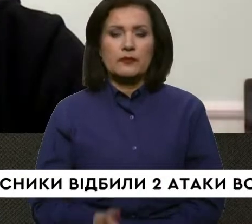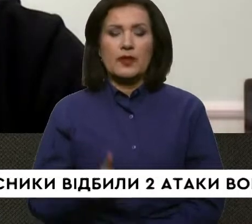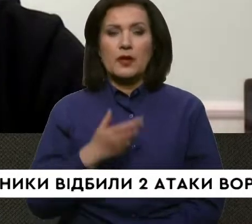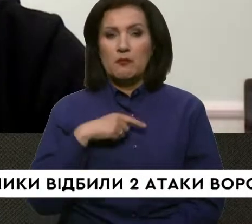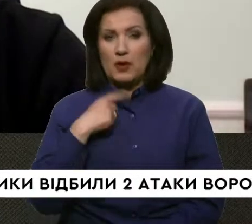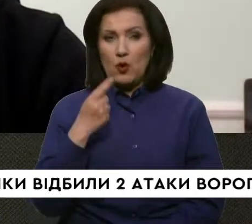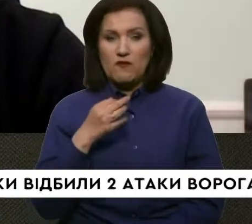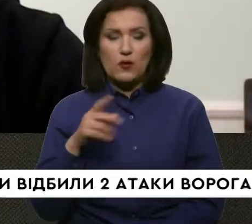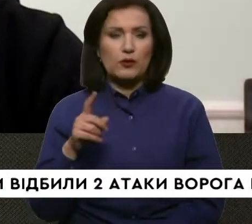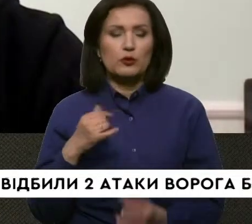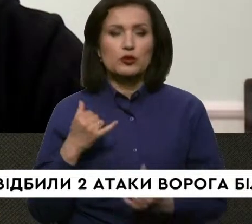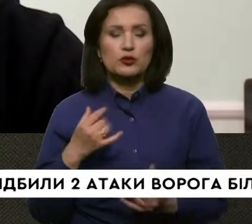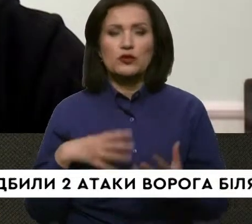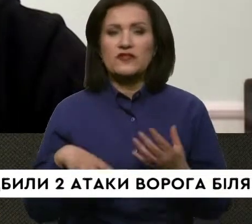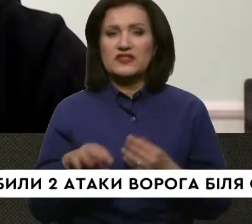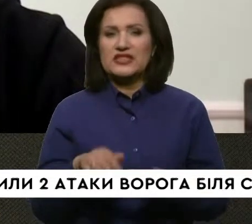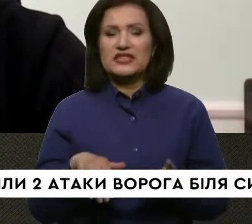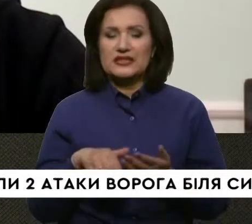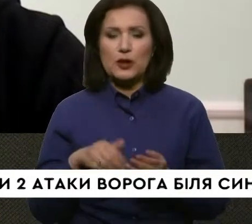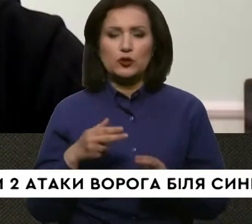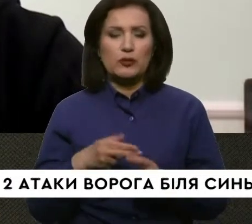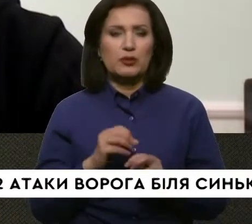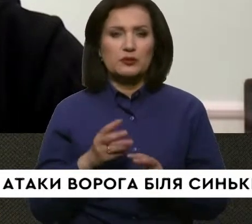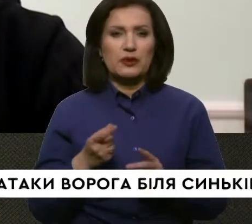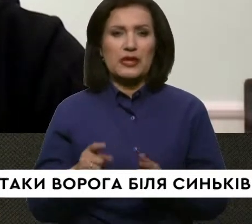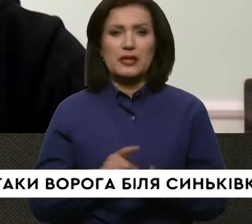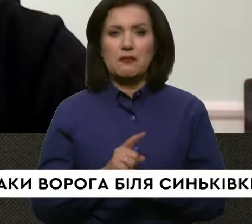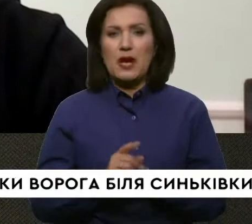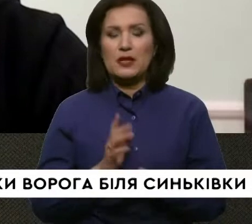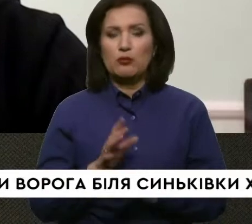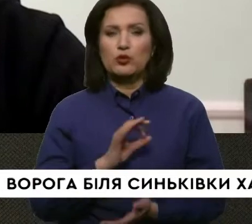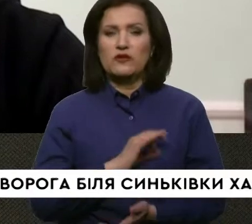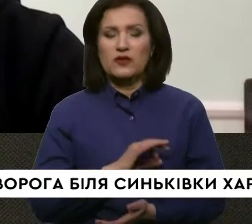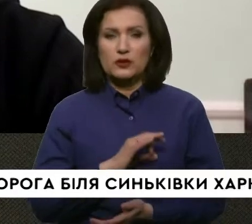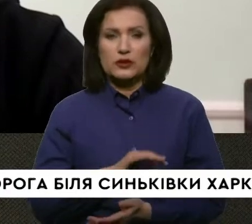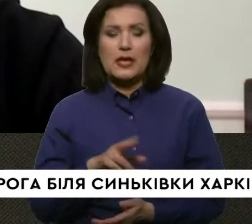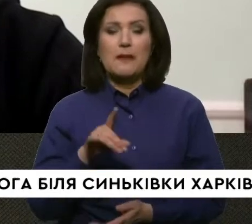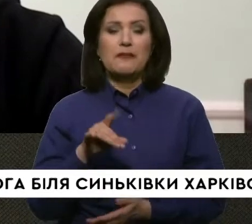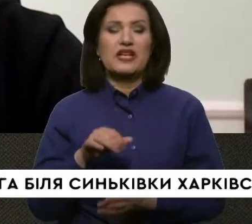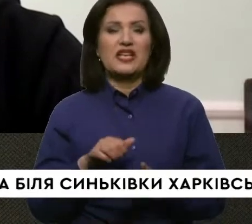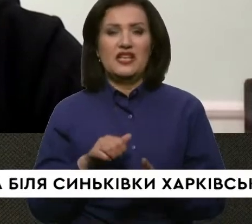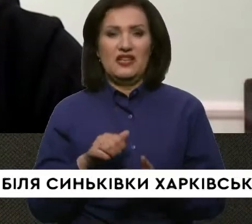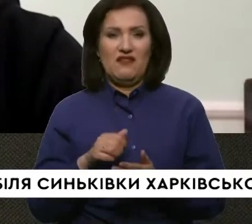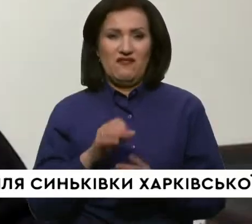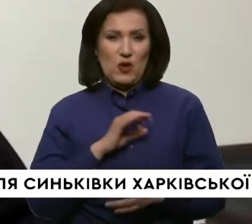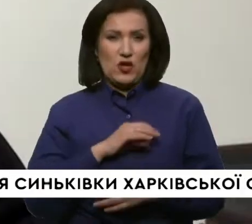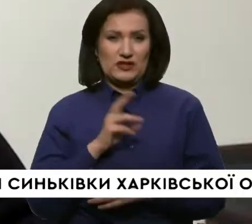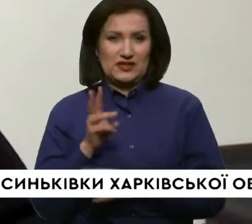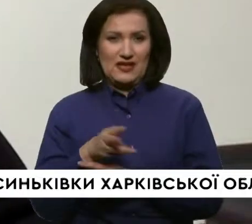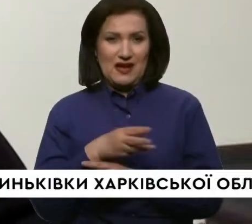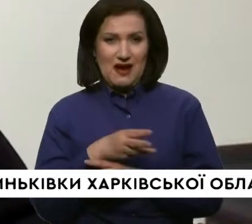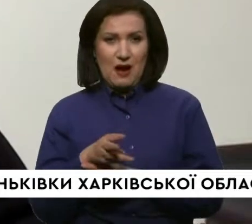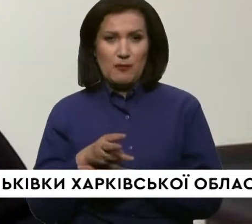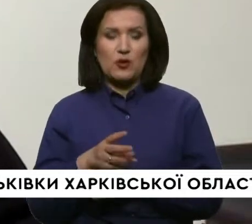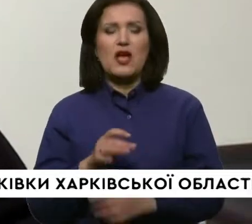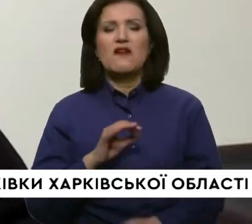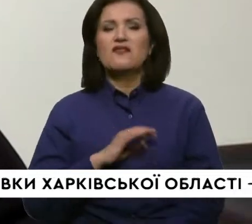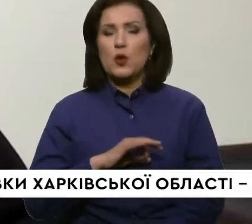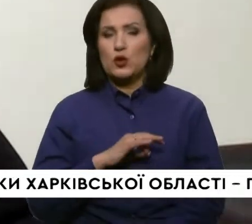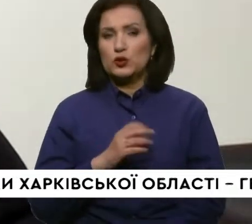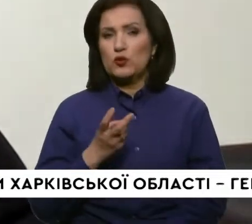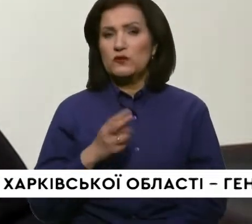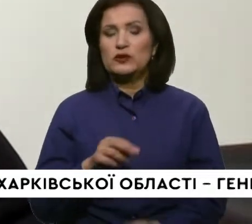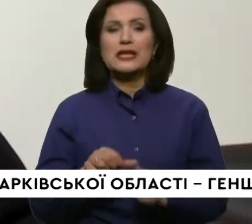Ми говоримо про те, що сьогодні всі засоби безпеки, які мають бути використані при використанні камер відеоспостереження, вони